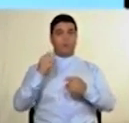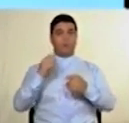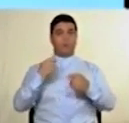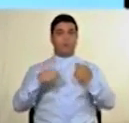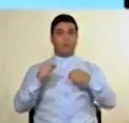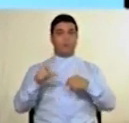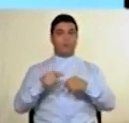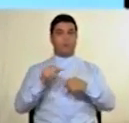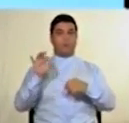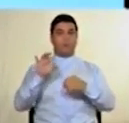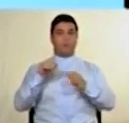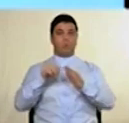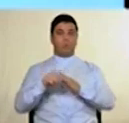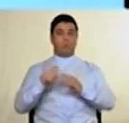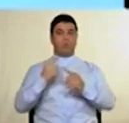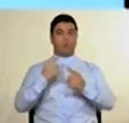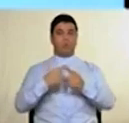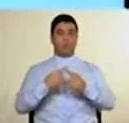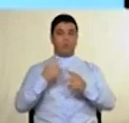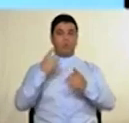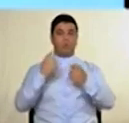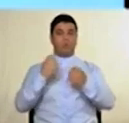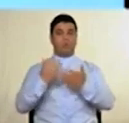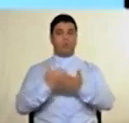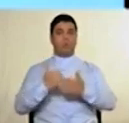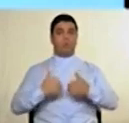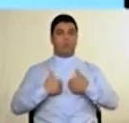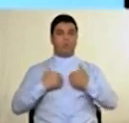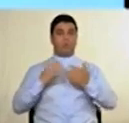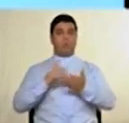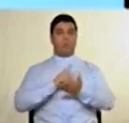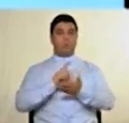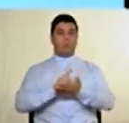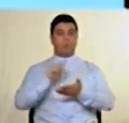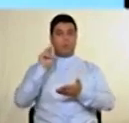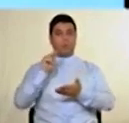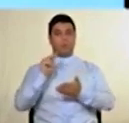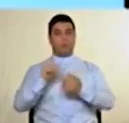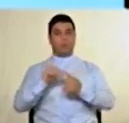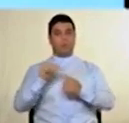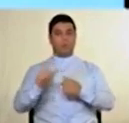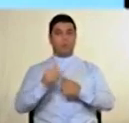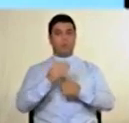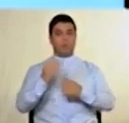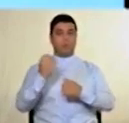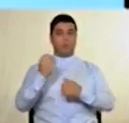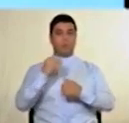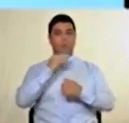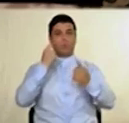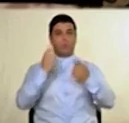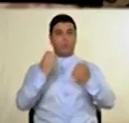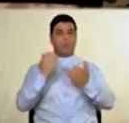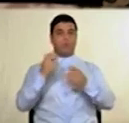yo'llari haqida qo'shimcha ma'lumotlar topishga harakat qiling. Albatta, darslikdan tashqari siz yana ham ko'proq